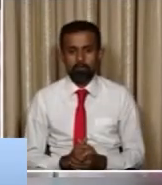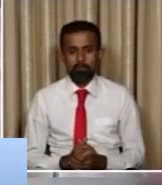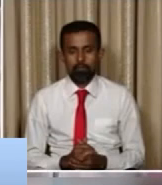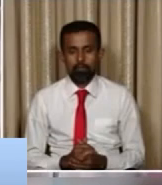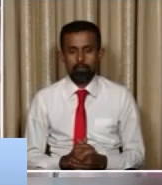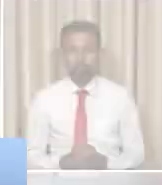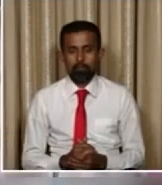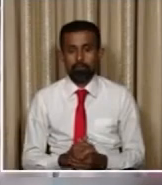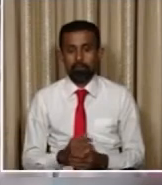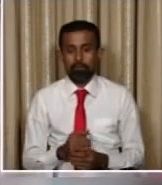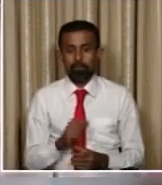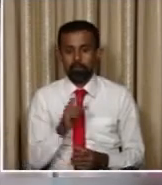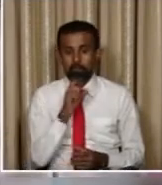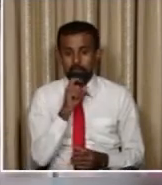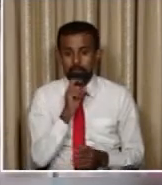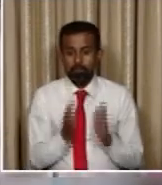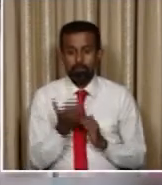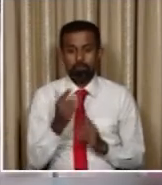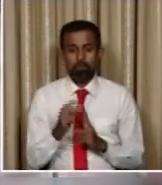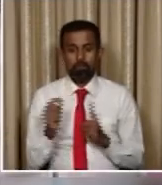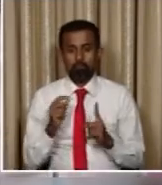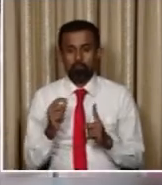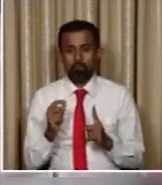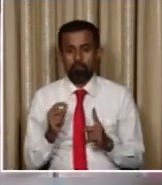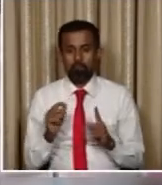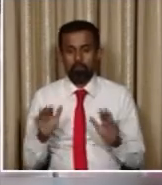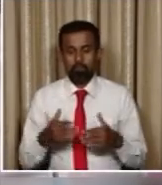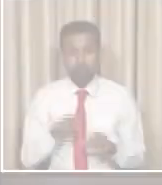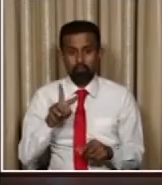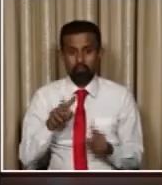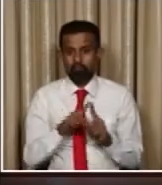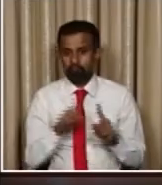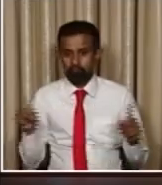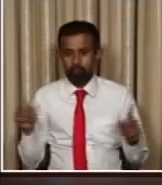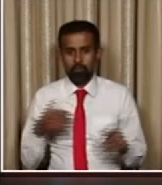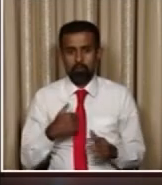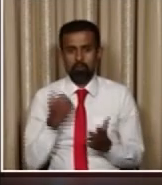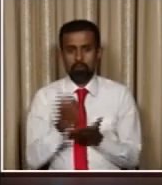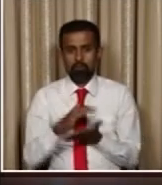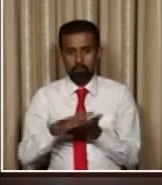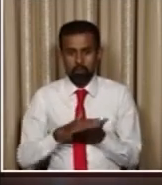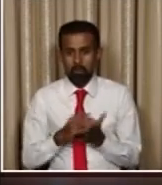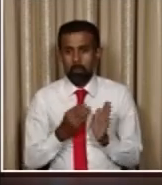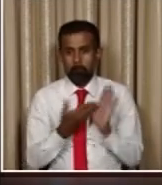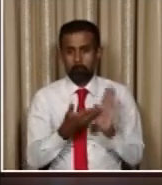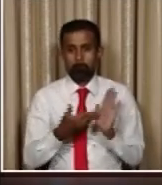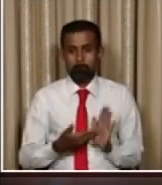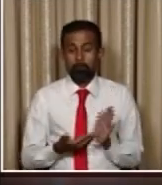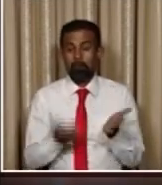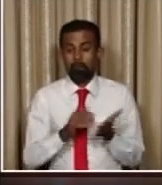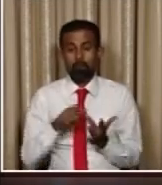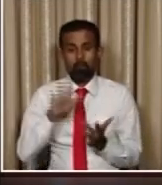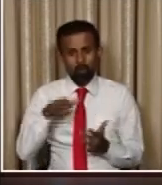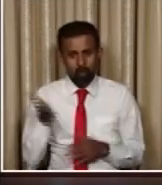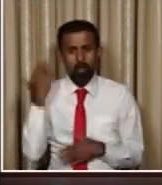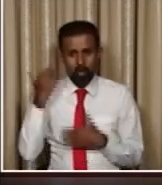උසාවියන්නේ අපි එහෙනම් අපි පාර්ලිමේන්තු වෙන්න ඕනේ. හොඳයි. අපි ඉලා උසාවියනවා. මට ලිඛිතව පෙන්වන්න පුළුවන් අවස්ථා කීයකදී ආරාධනා කළා